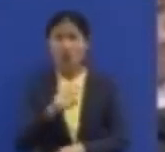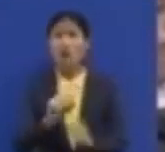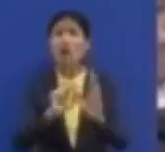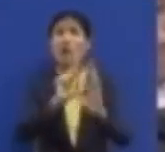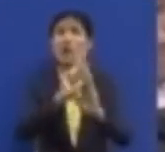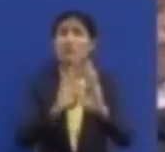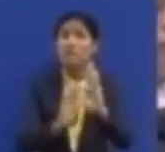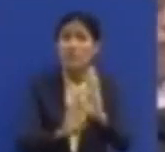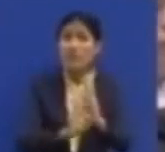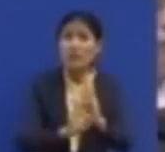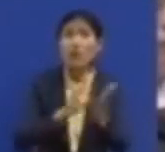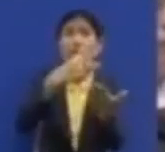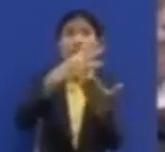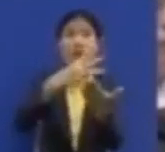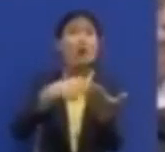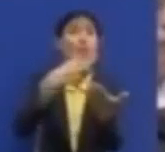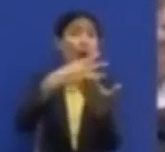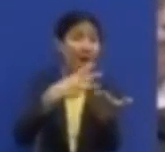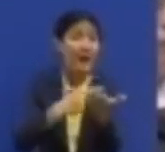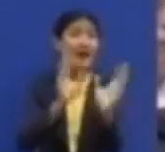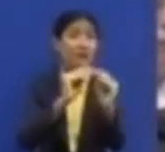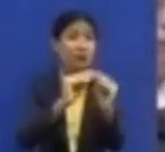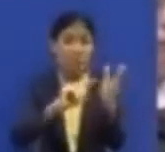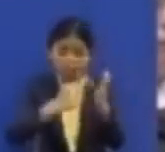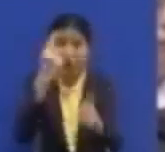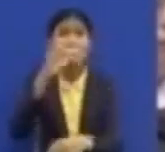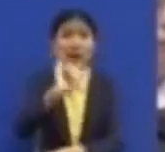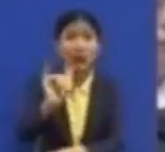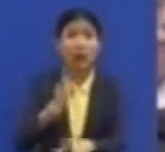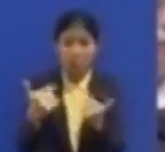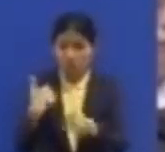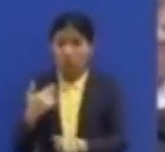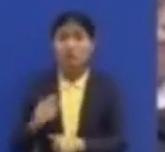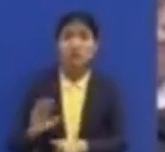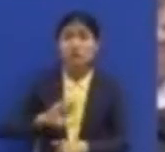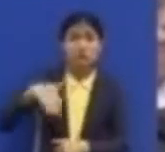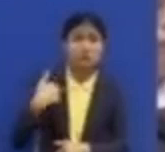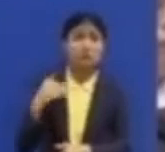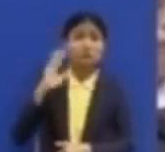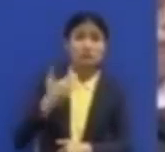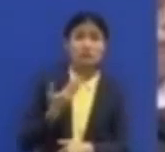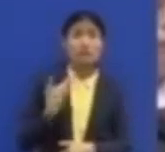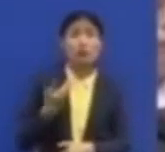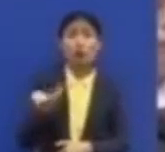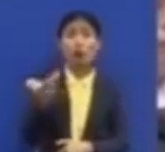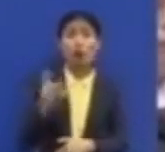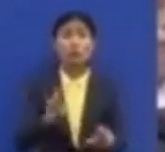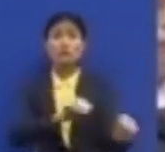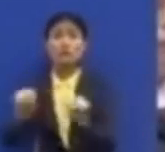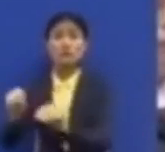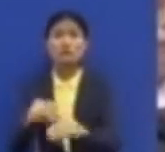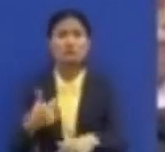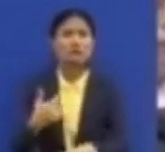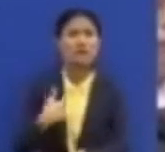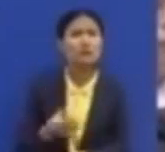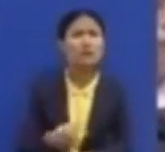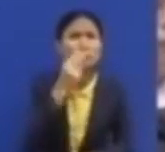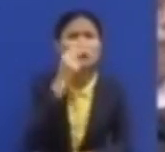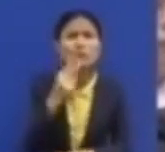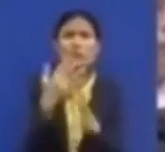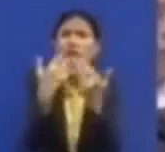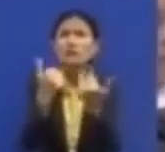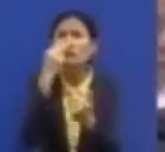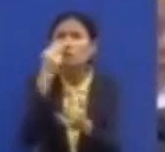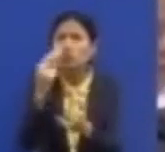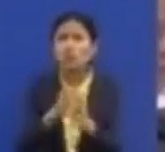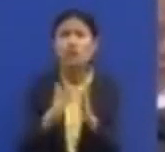และมีเพื่อนสมาชิกเสนอยติขอเลื่อนไม่ยากเลยครับท่านก็ให้เจ้าหน้าที่เราเองเนี่ยดูบันทึกรายงานการประชุมท่านวินิจฉัย